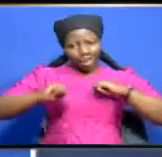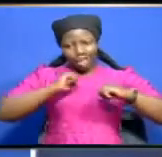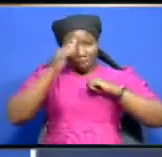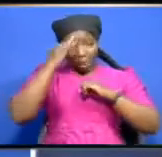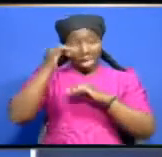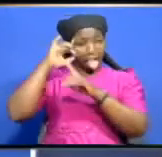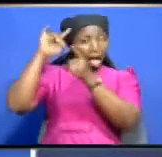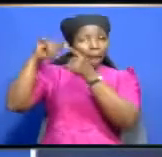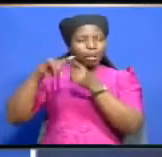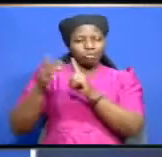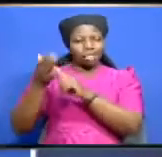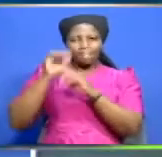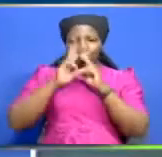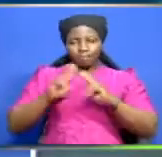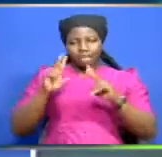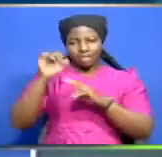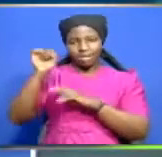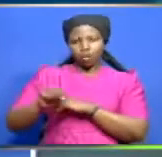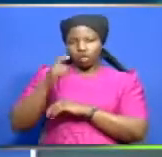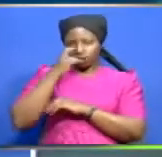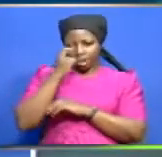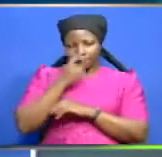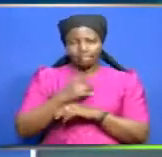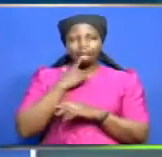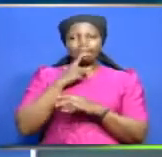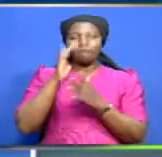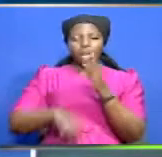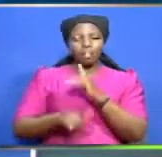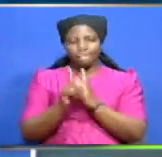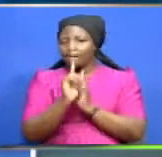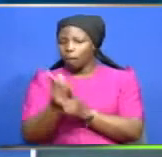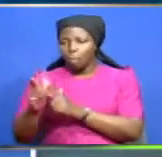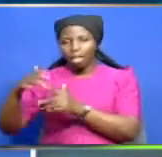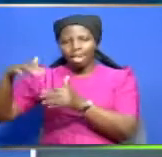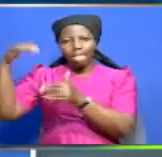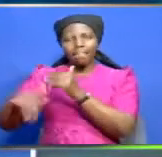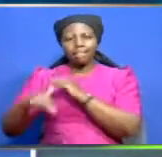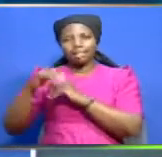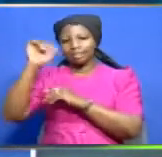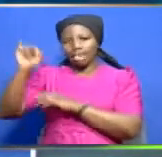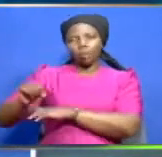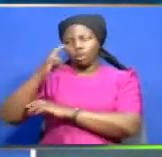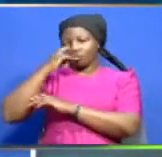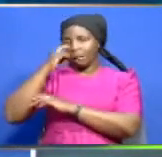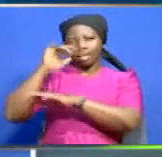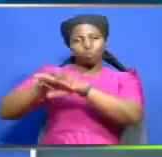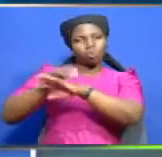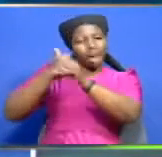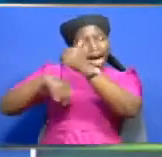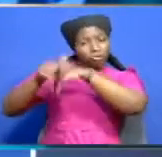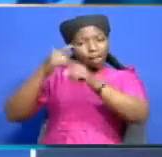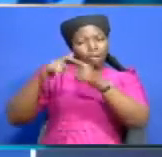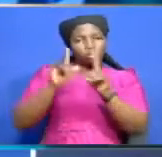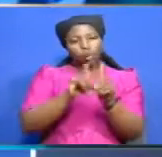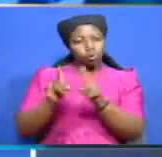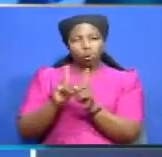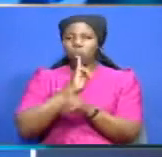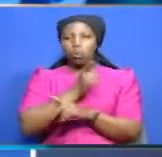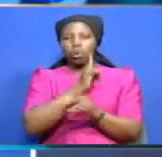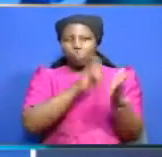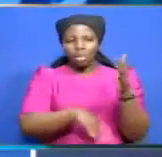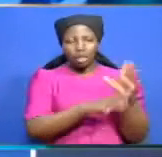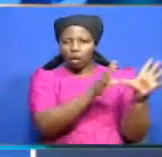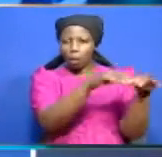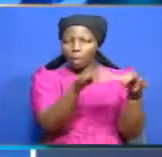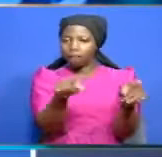Rais alikariri kwamba kusitishwa kwa vita nchini Sudan Kusini ni hatua muhimu, lakini akaonya dhidi ya ghasia za kijamii.